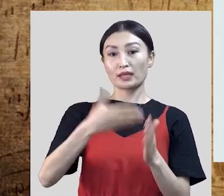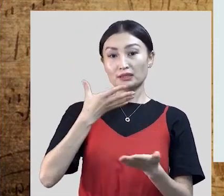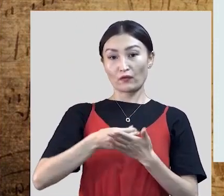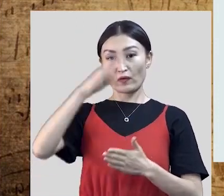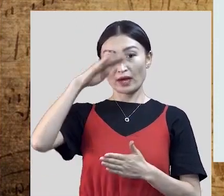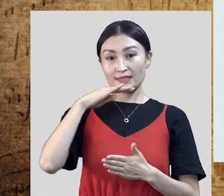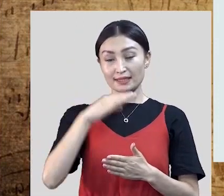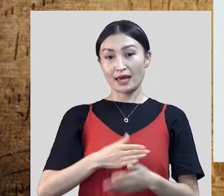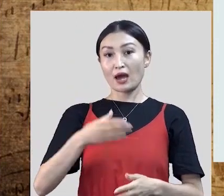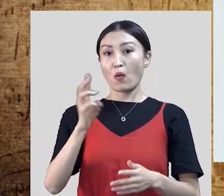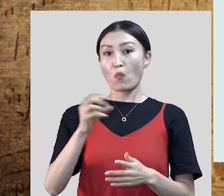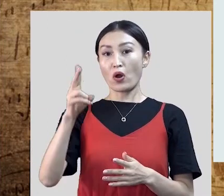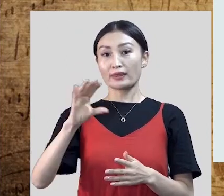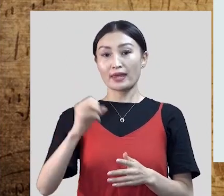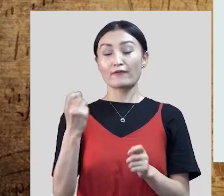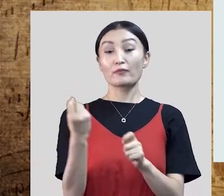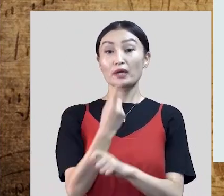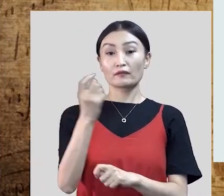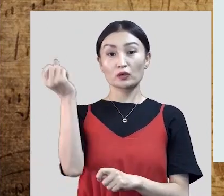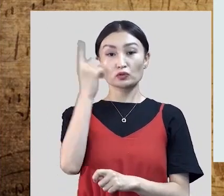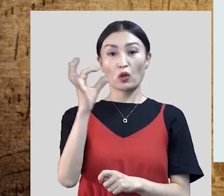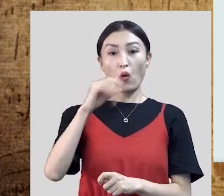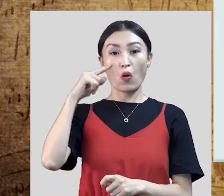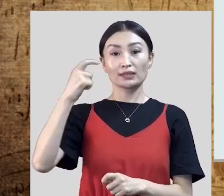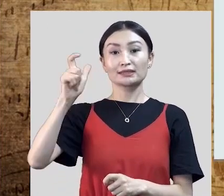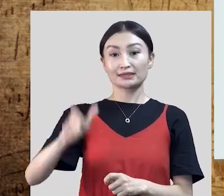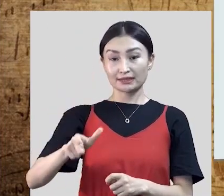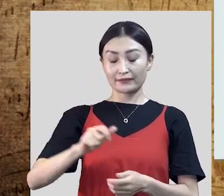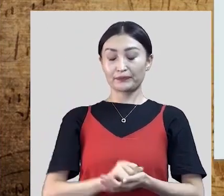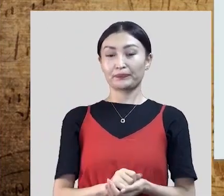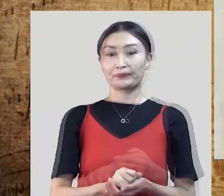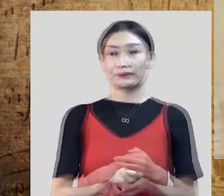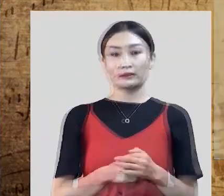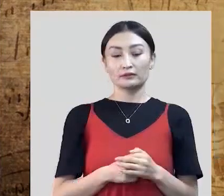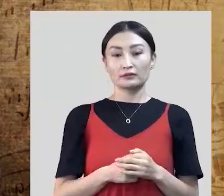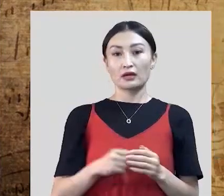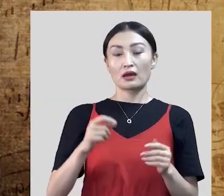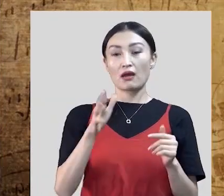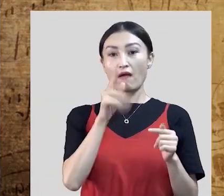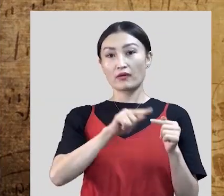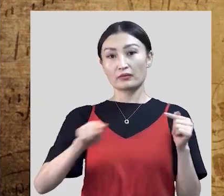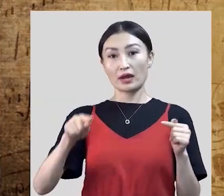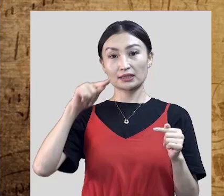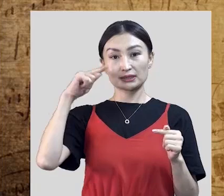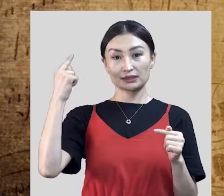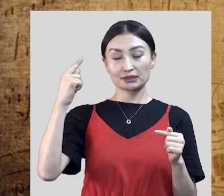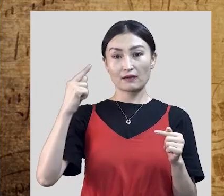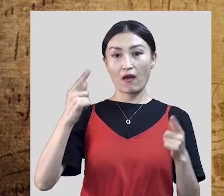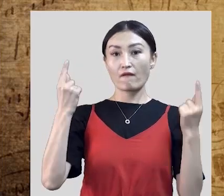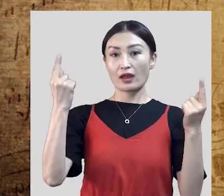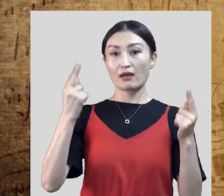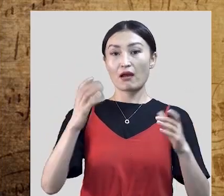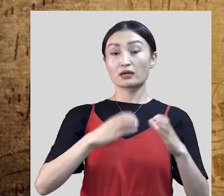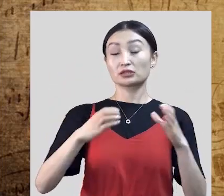с нашествием Моде мир впервые узнал о кыргызах. Эпоха кыргызского